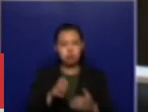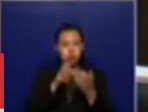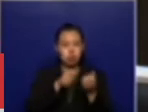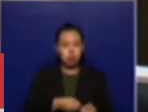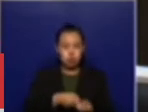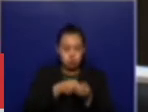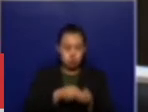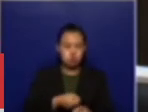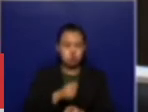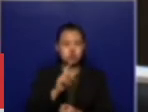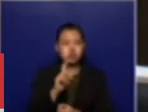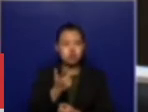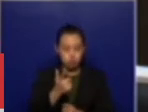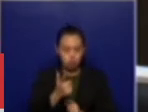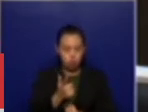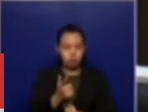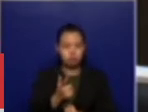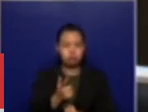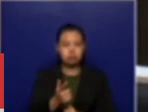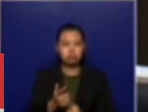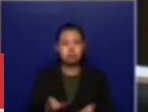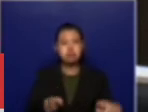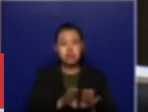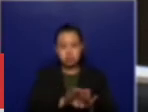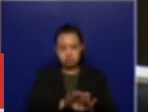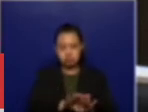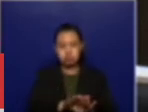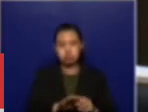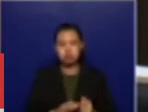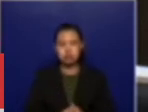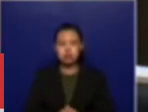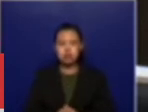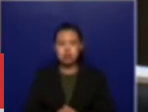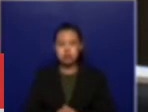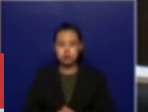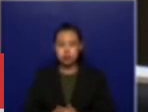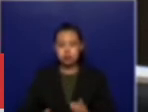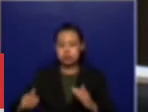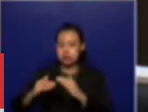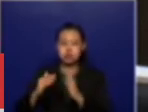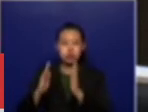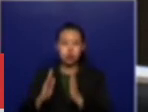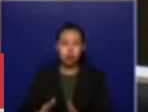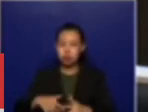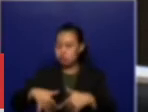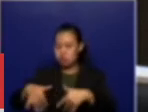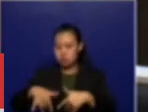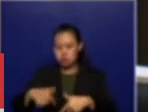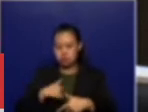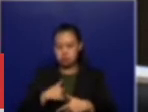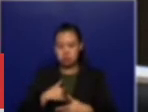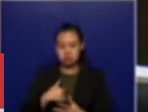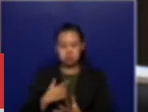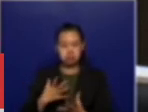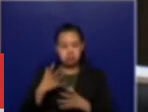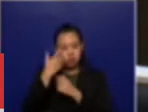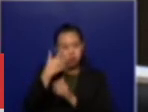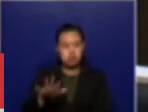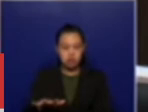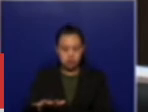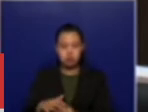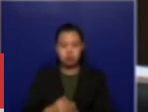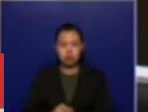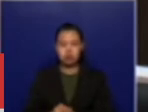ของการไม่เคารพสิทธิพื้นฐานของพี่น้องประชาชนนะครับรวมไปถึงเรื่องของการประกาศสถานการณ์ฉุกเ